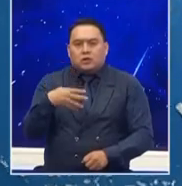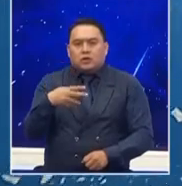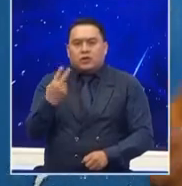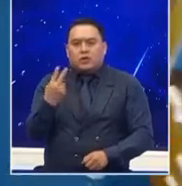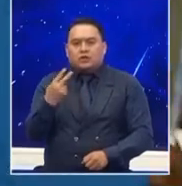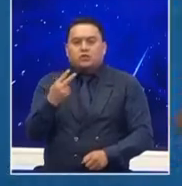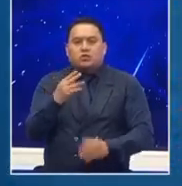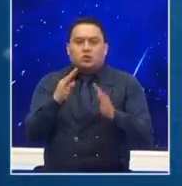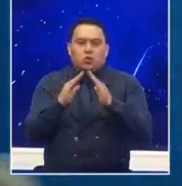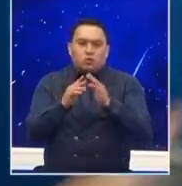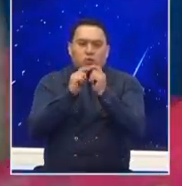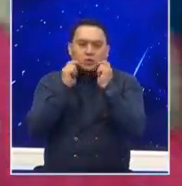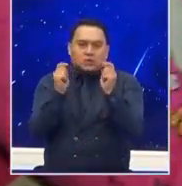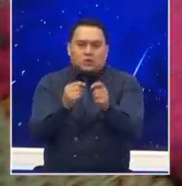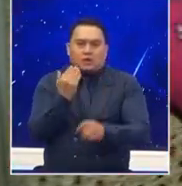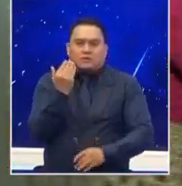үшіміз өзіңізге табысталады.